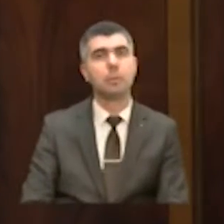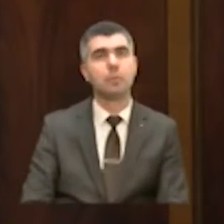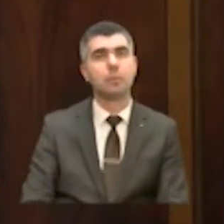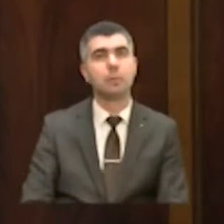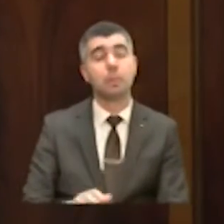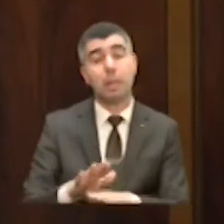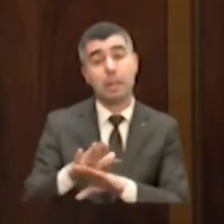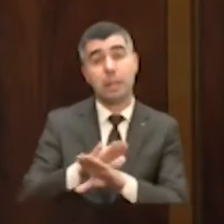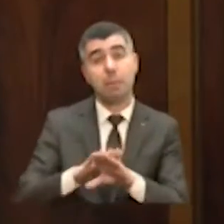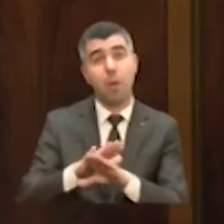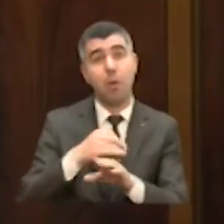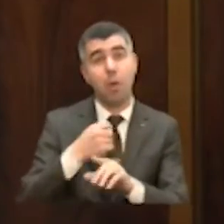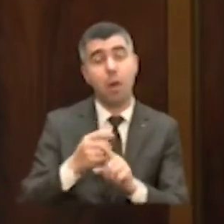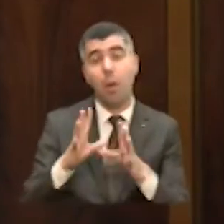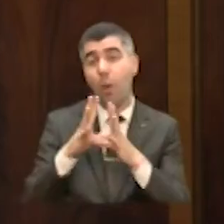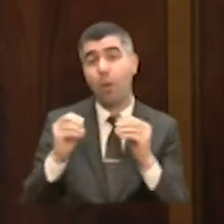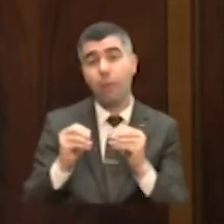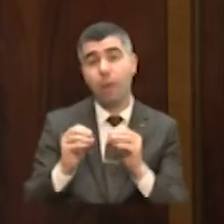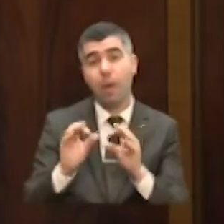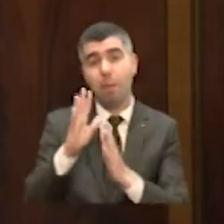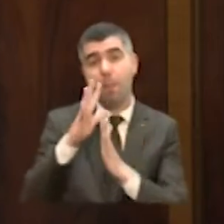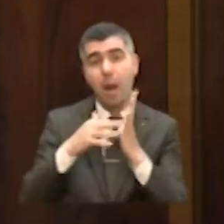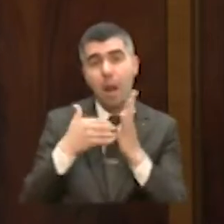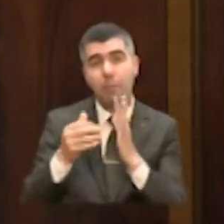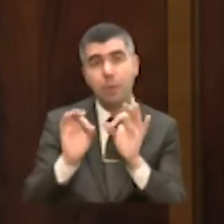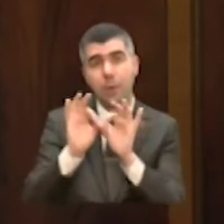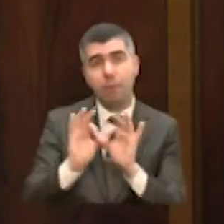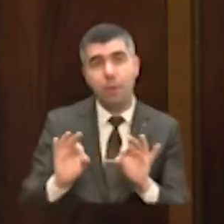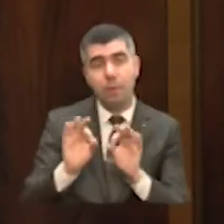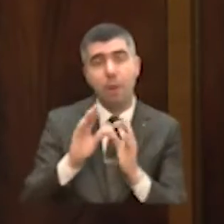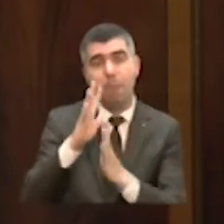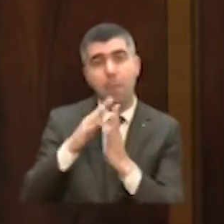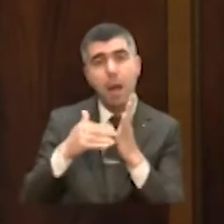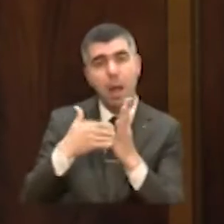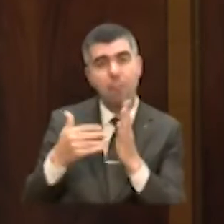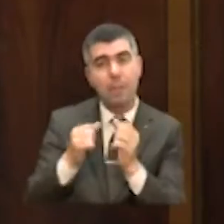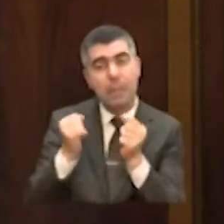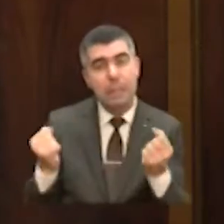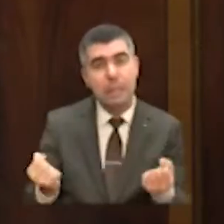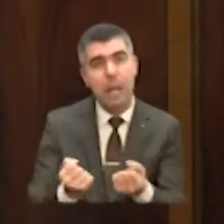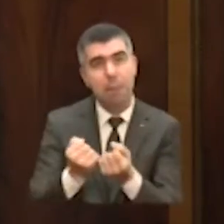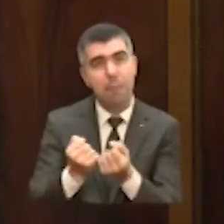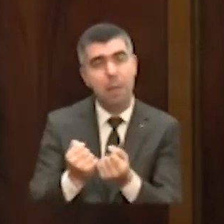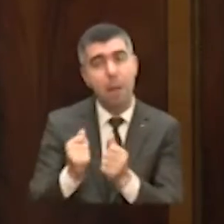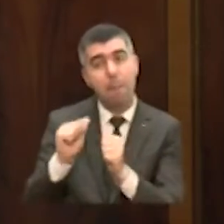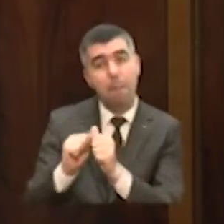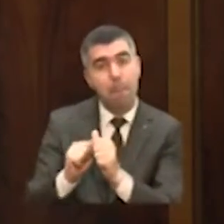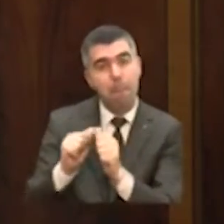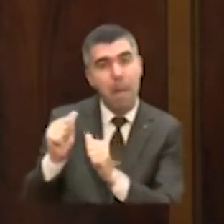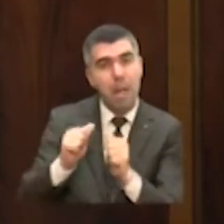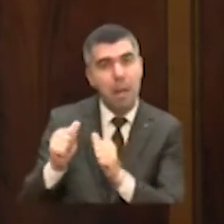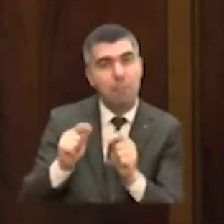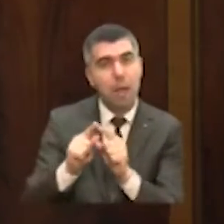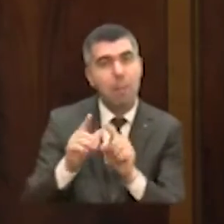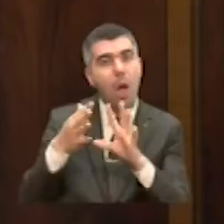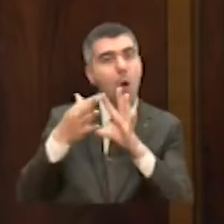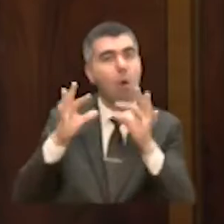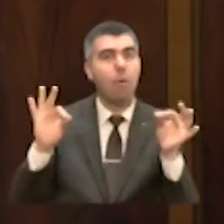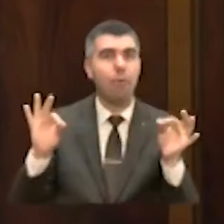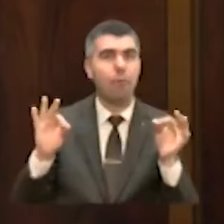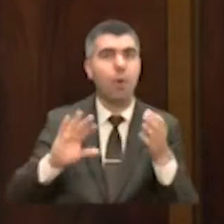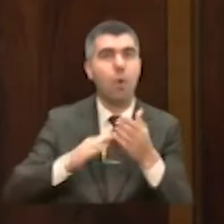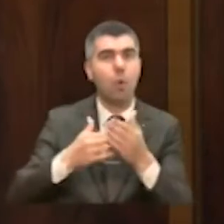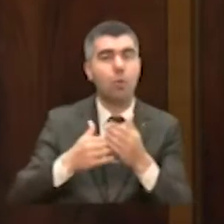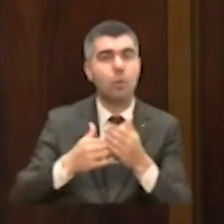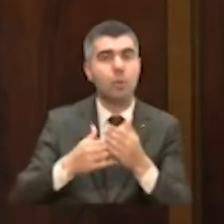اسمح لي، قلت هي ما كانش برنامج مفصل، البرنامج ديال تنمية الأقاليم البعيدة هو برنامج مفصل،